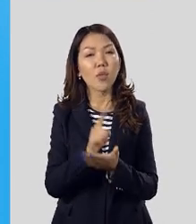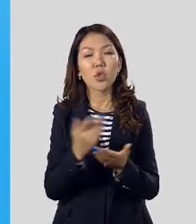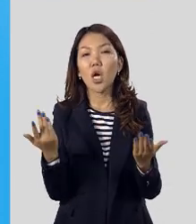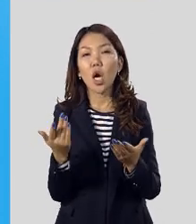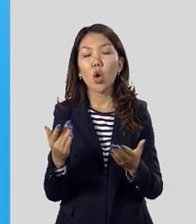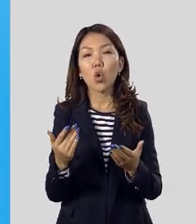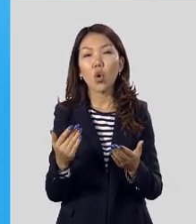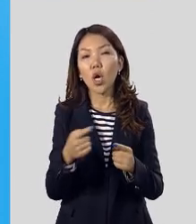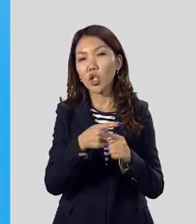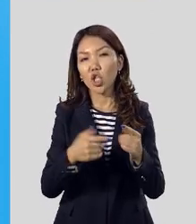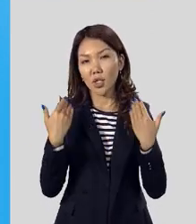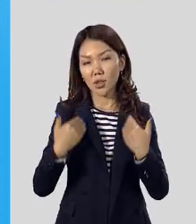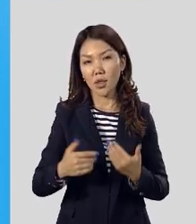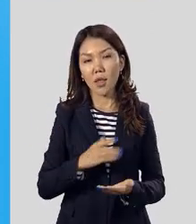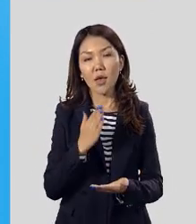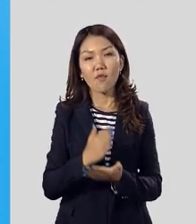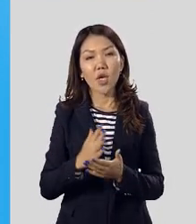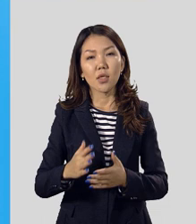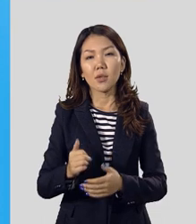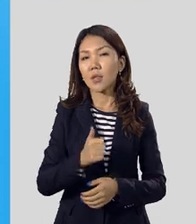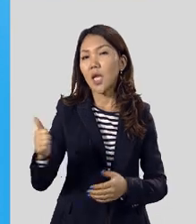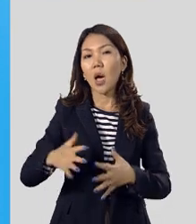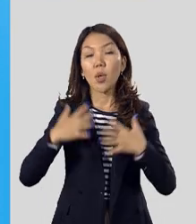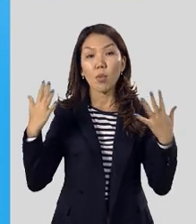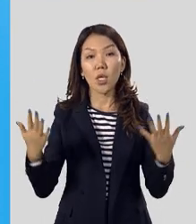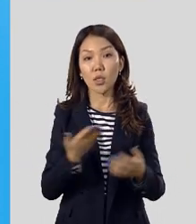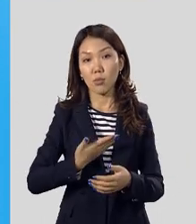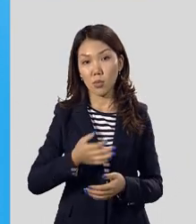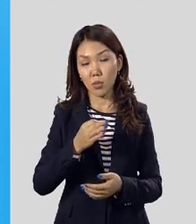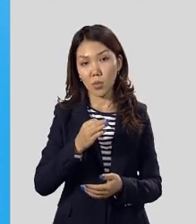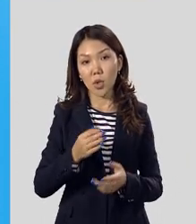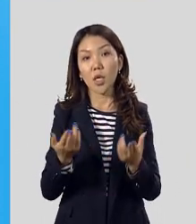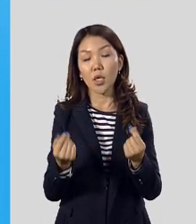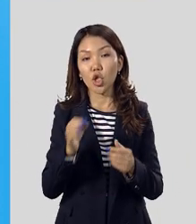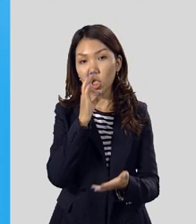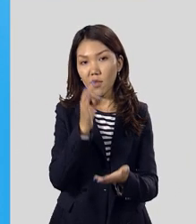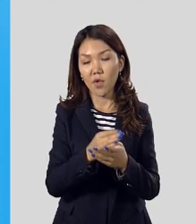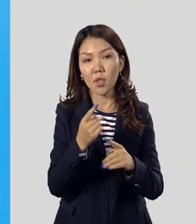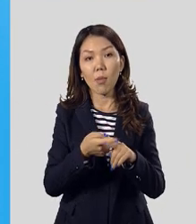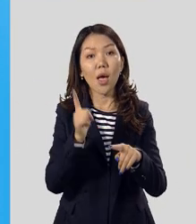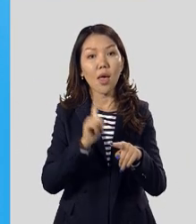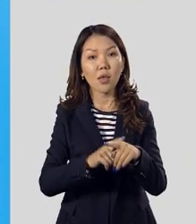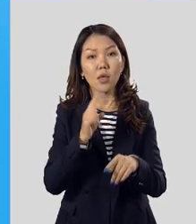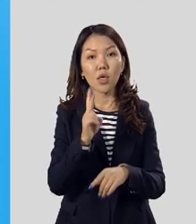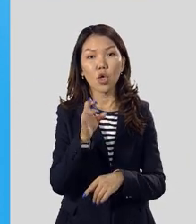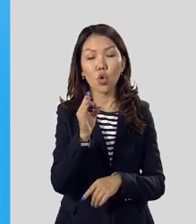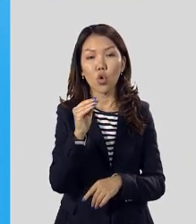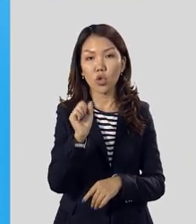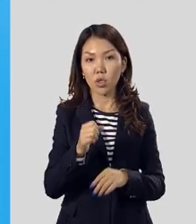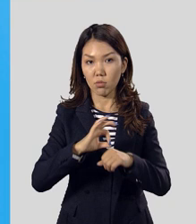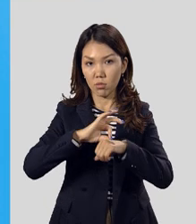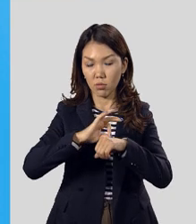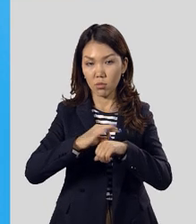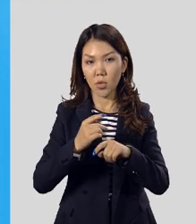является самым большим, мы, конечно же, ответим – это кожа. Кожа представляет